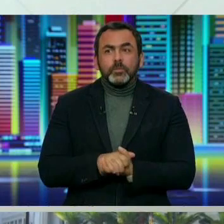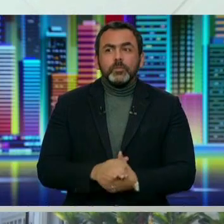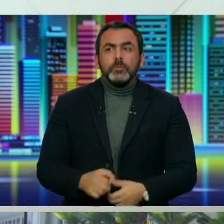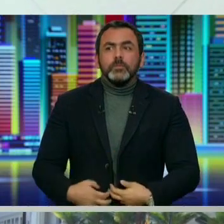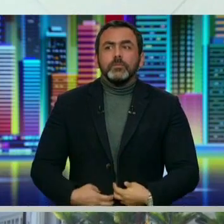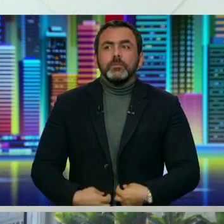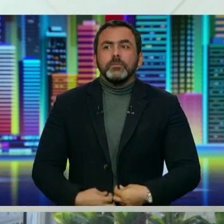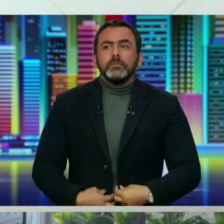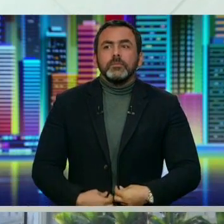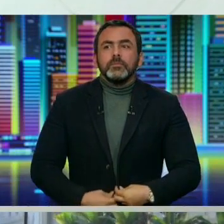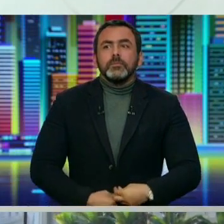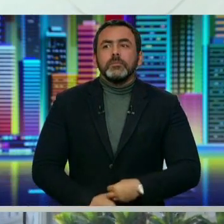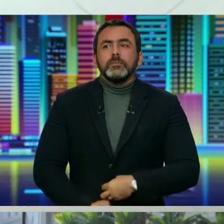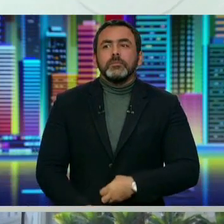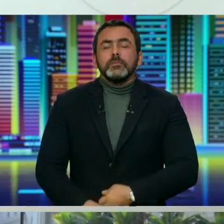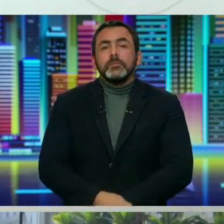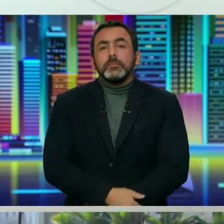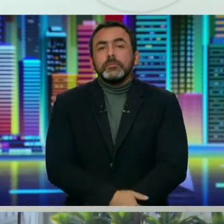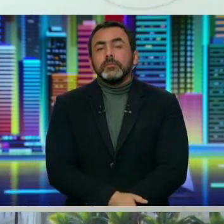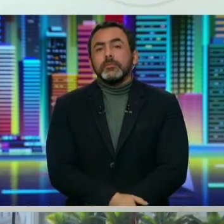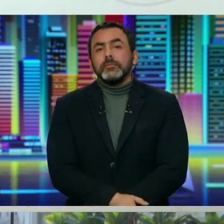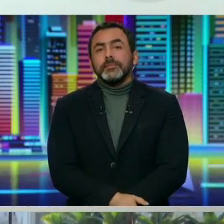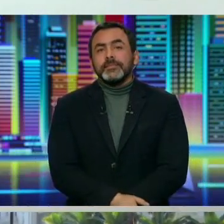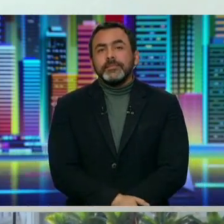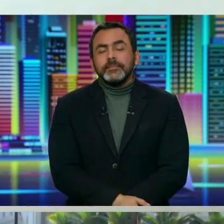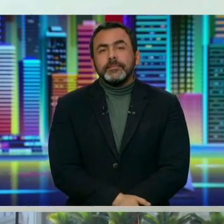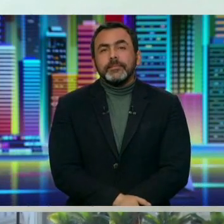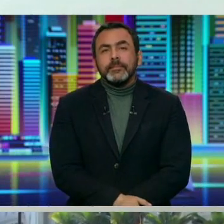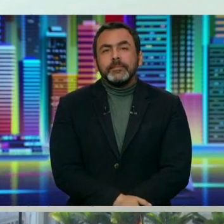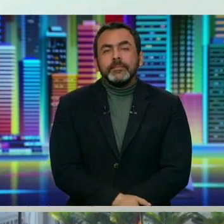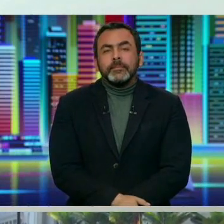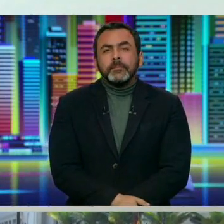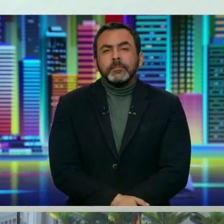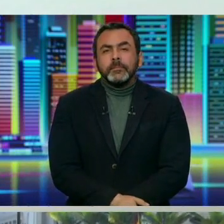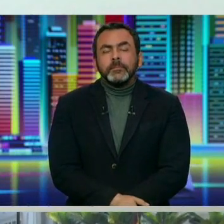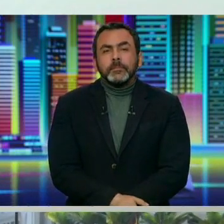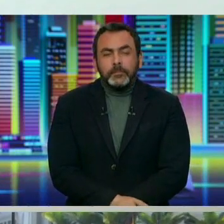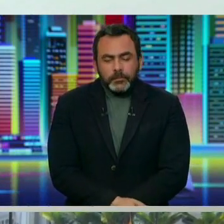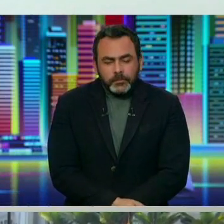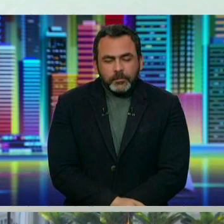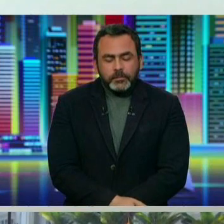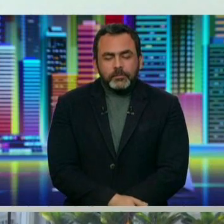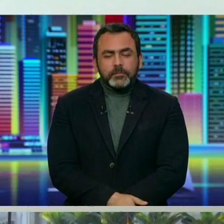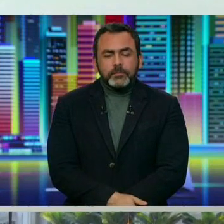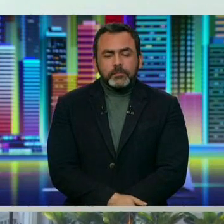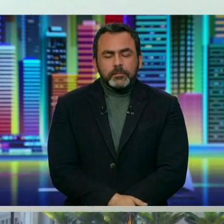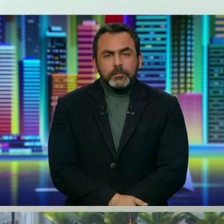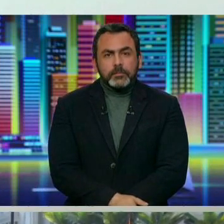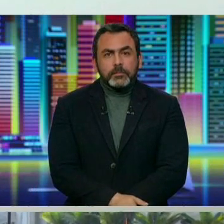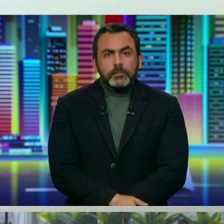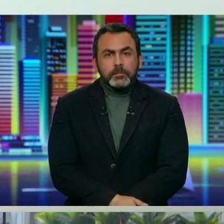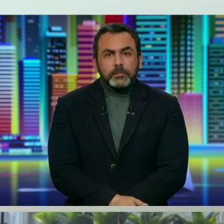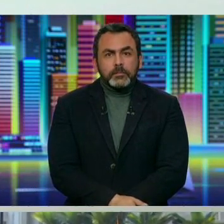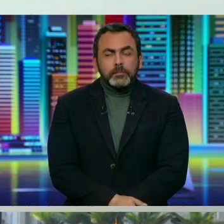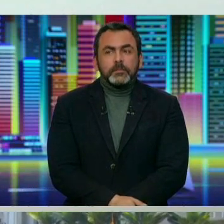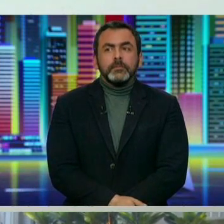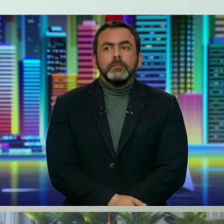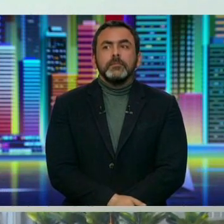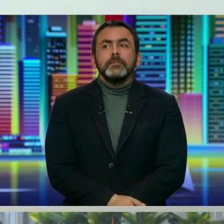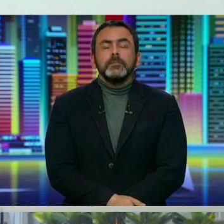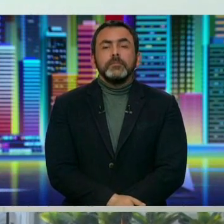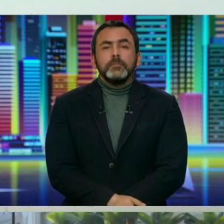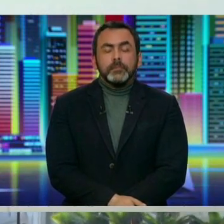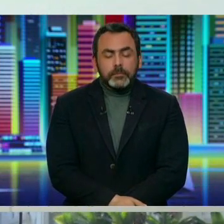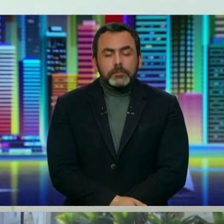الدبلوماسية القمة التي تنتجها مصر وعلى رأسها الرئيس عبد الفتاح السيسي، فضلا عن الدبلوماسية التي تمارسها